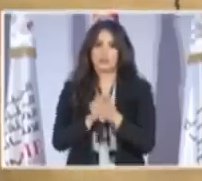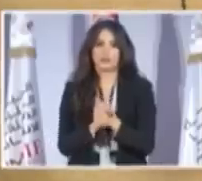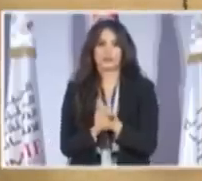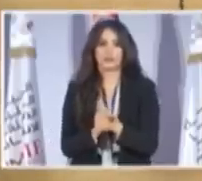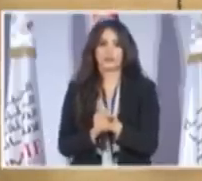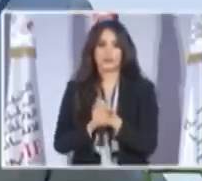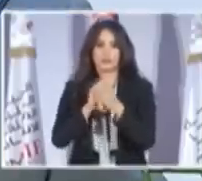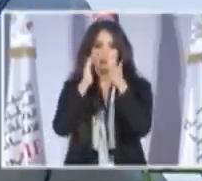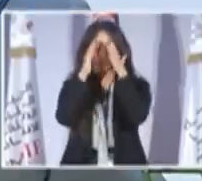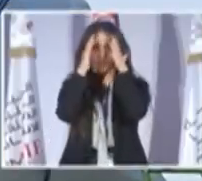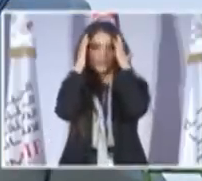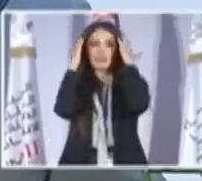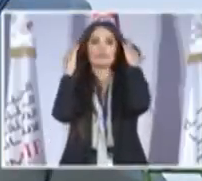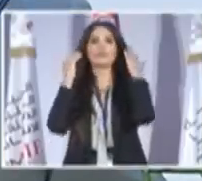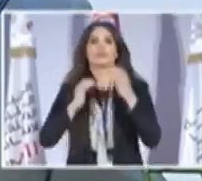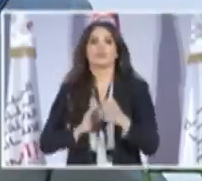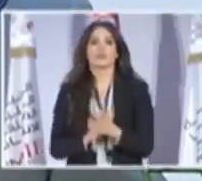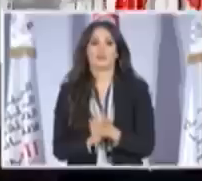تفضل